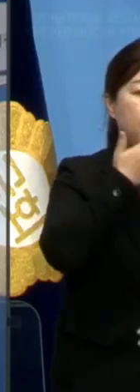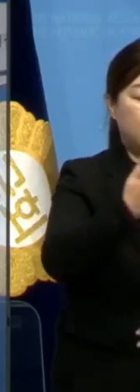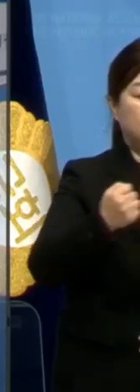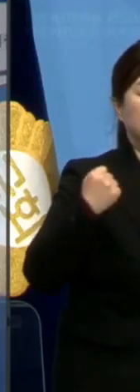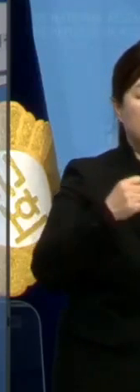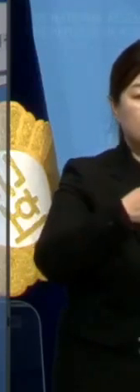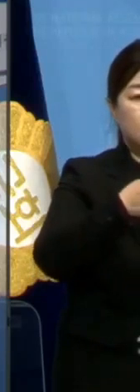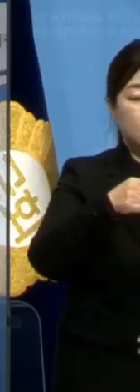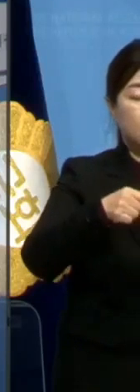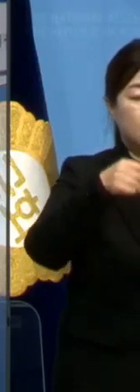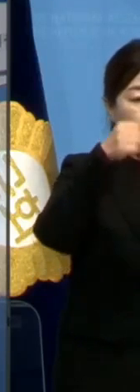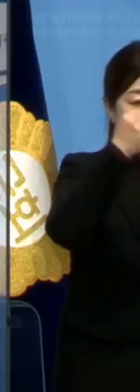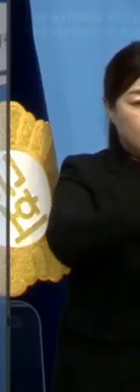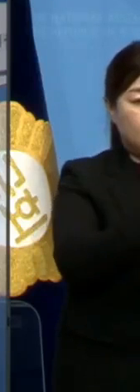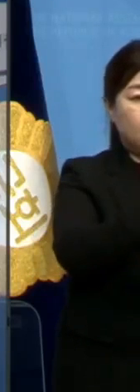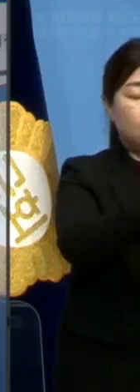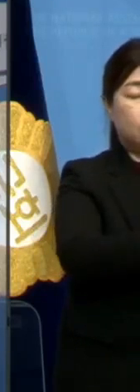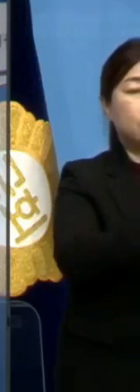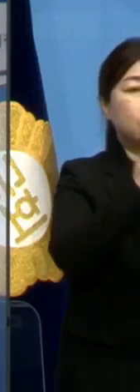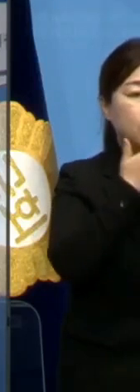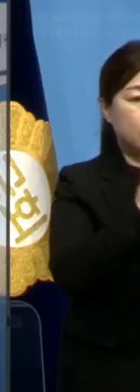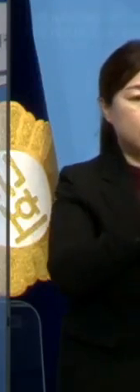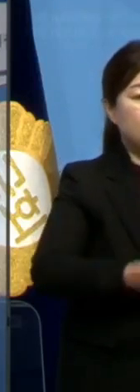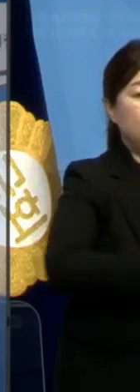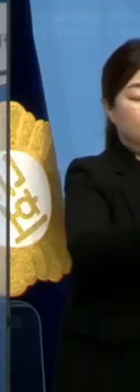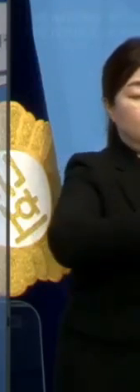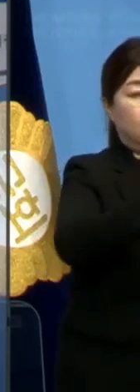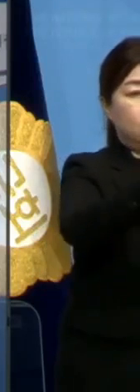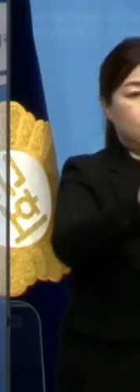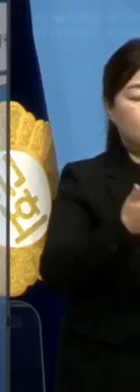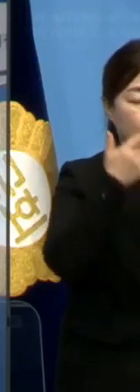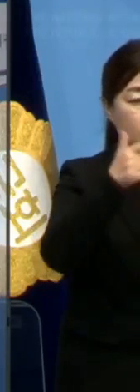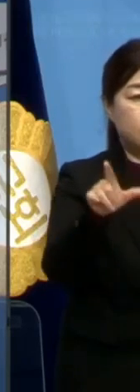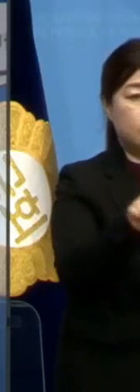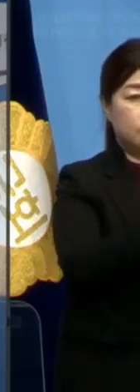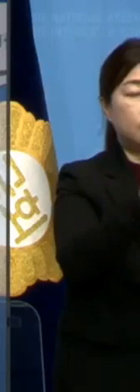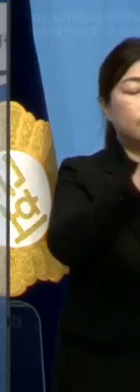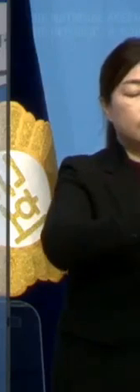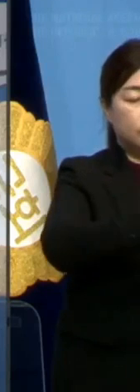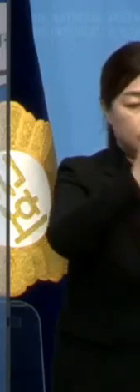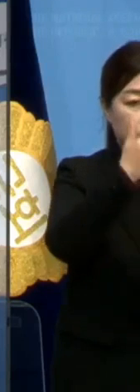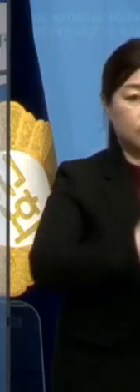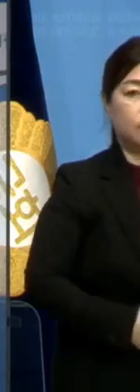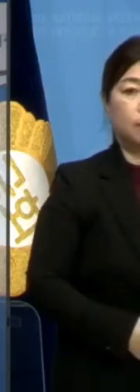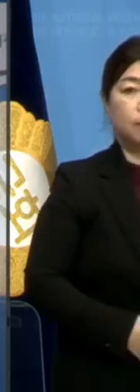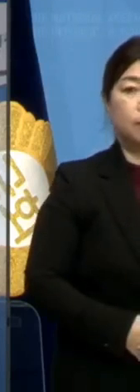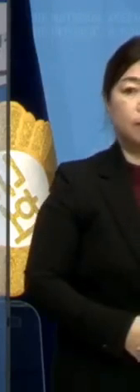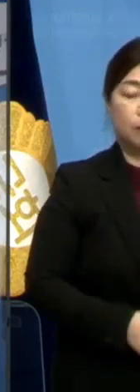강철의 쇄빙선을 국민들께서 만들어주실 것으로 확실합니다. 감사합니다.